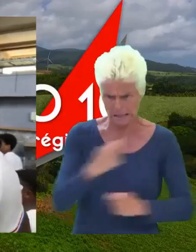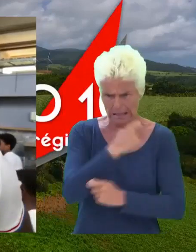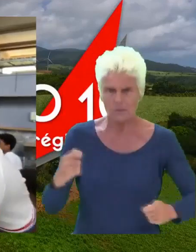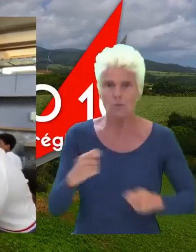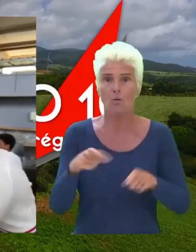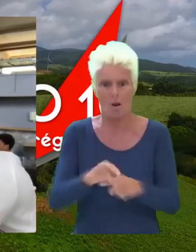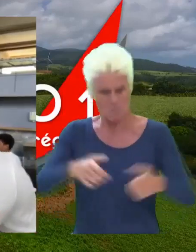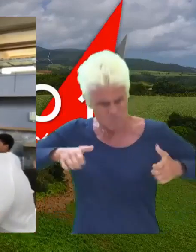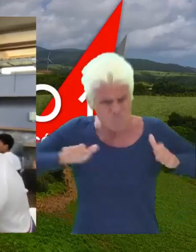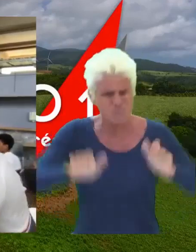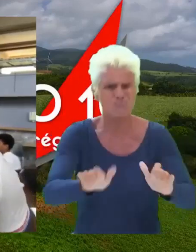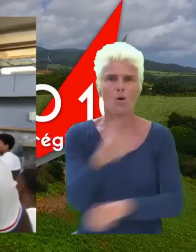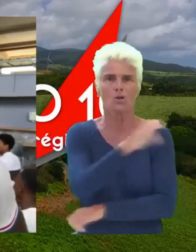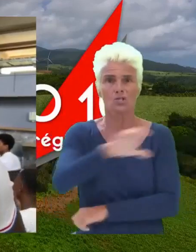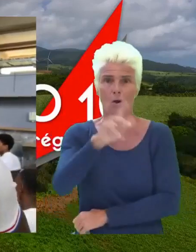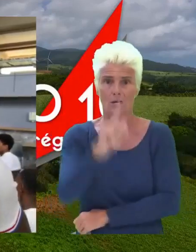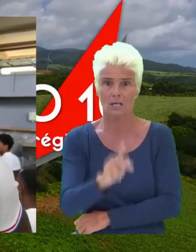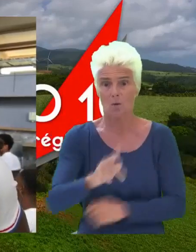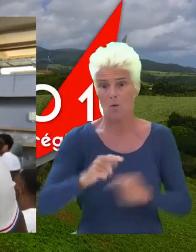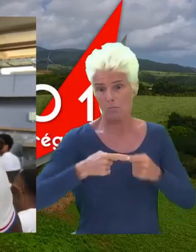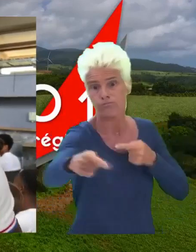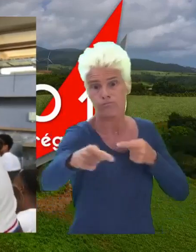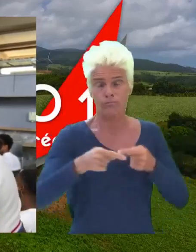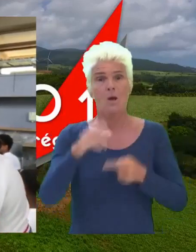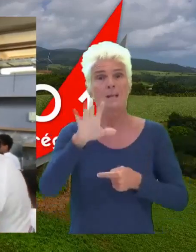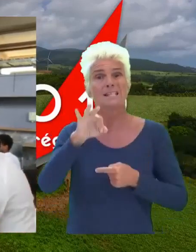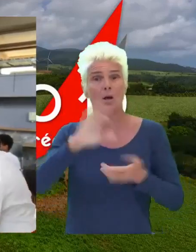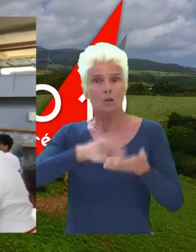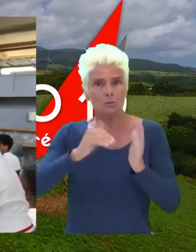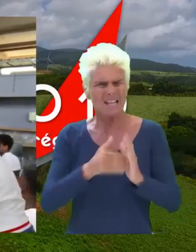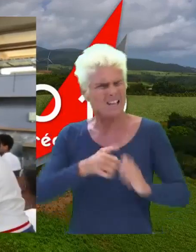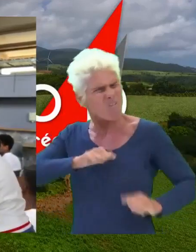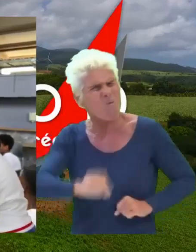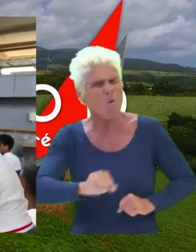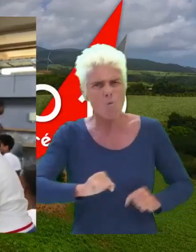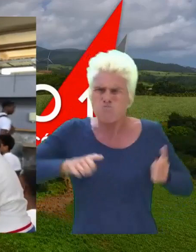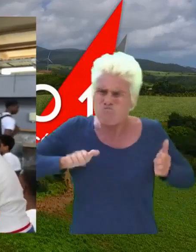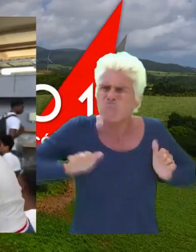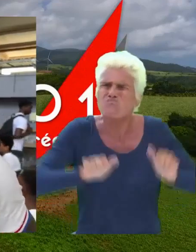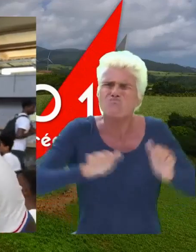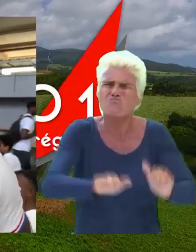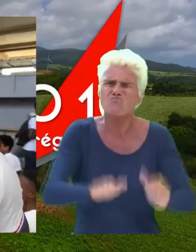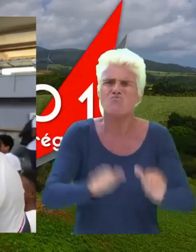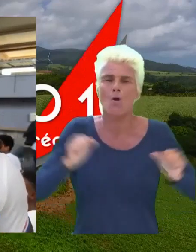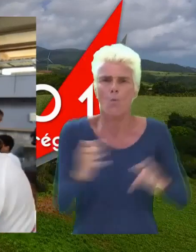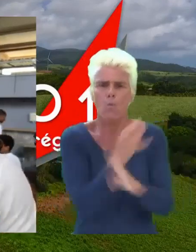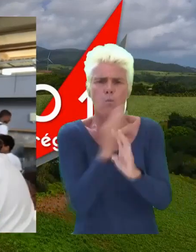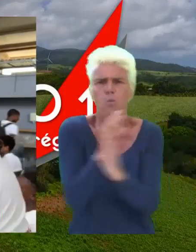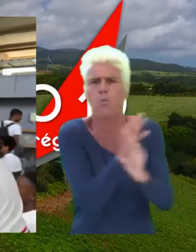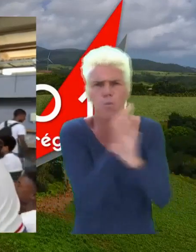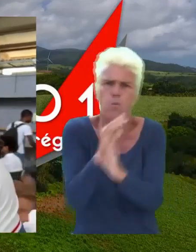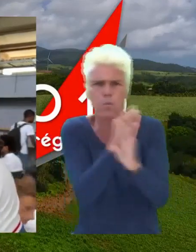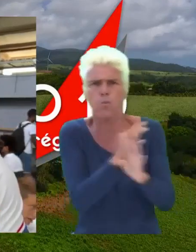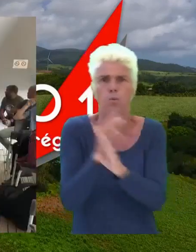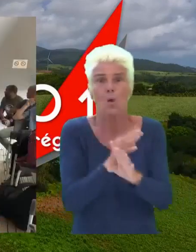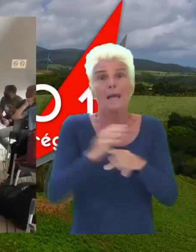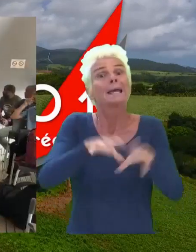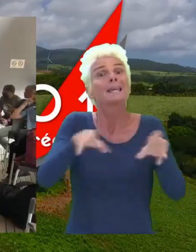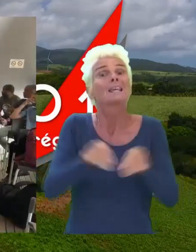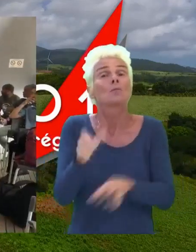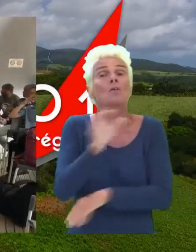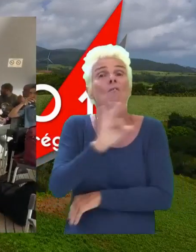100 K distance de à fond et ensite après mêéquipe de France 3